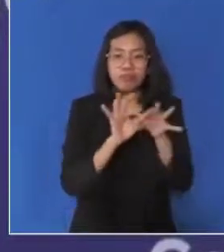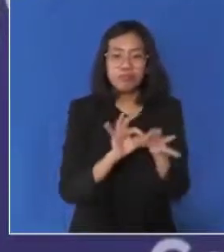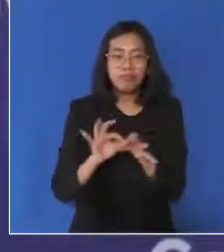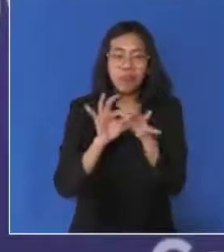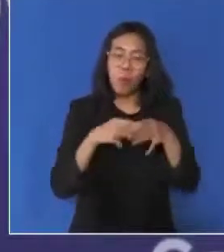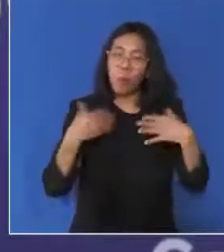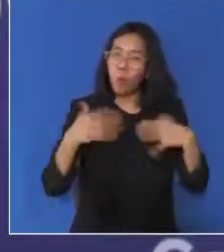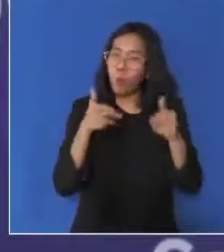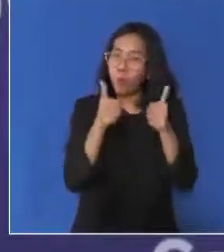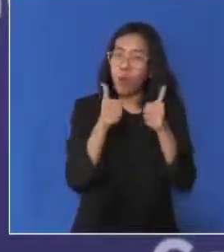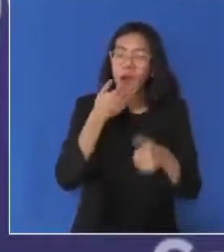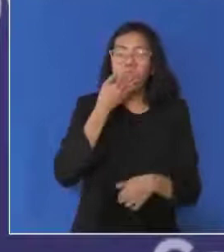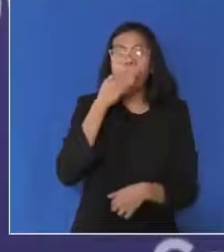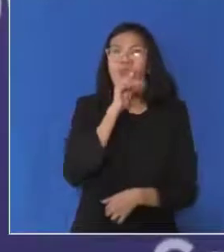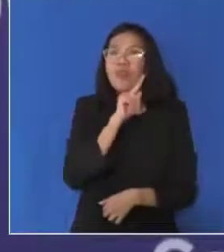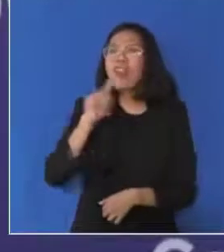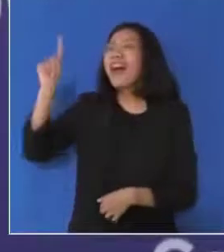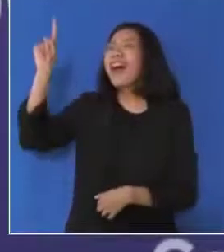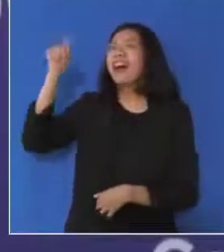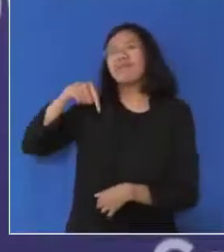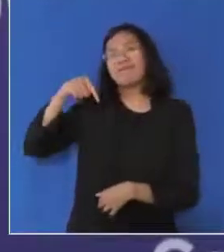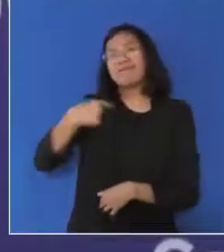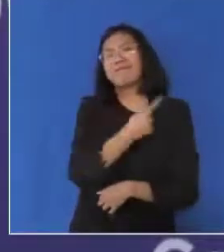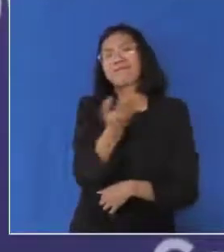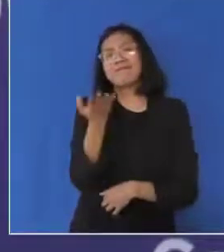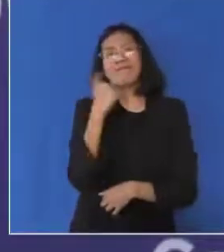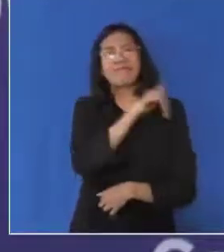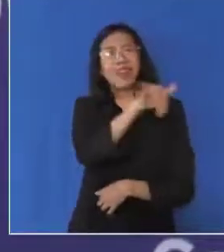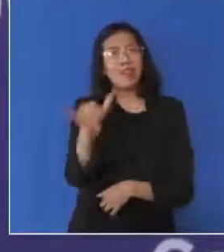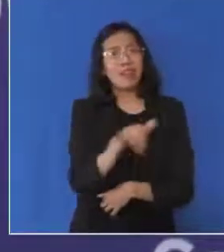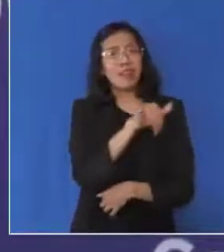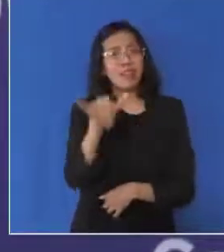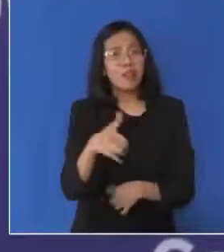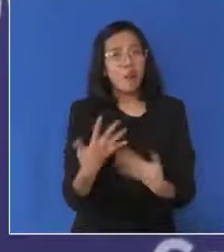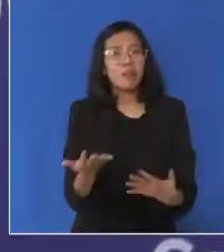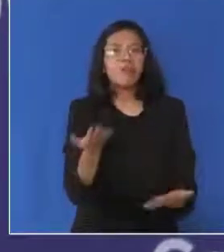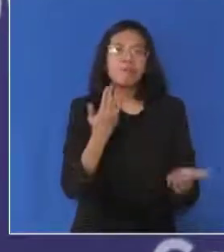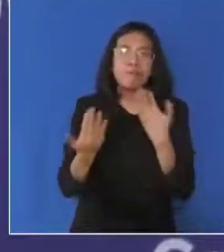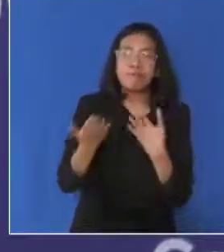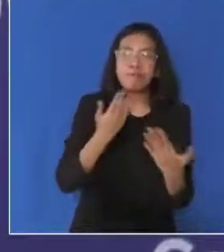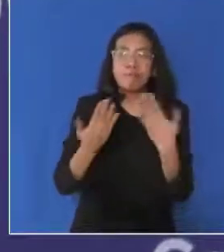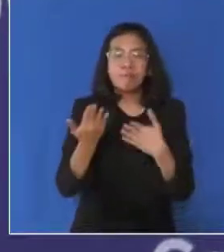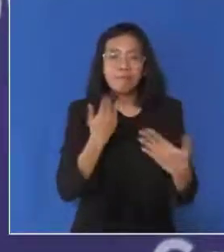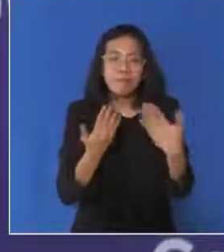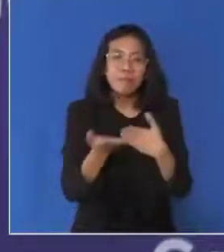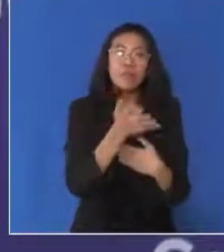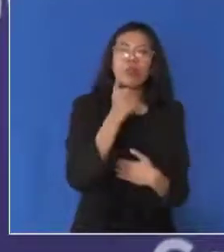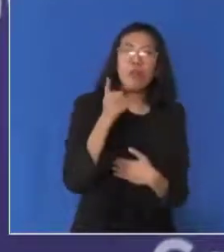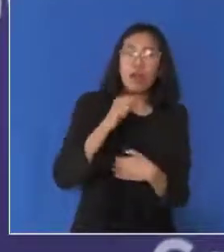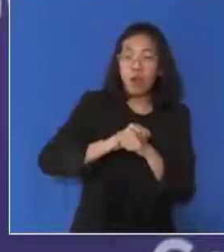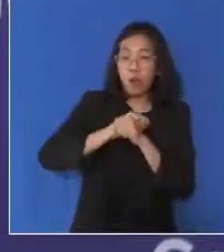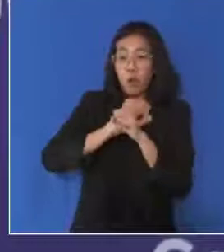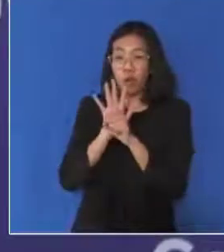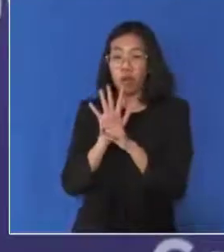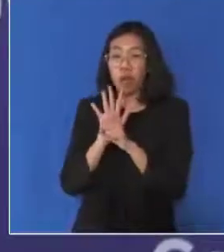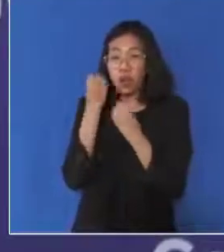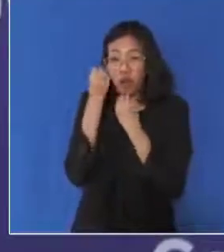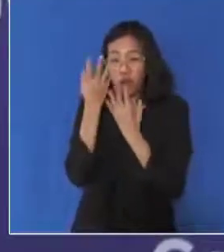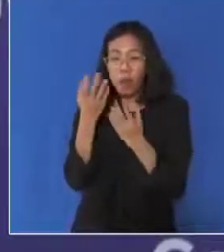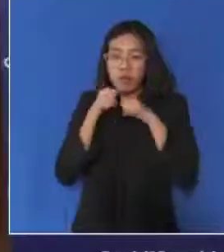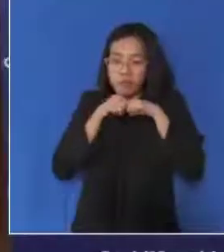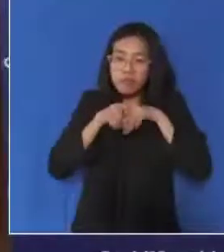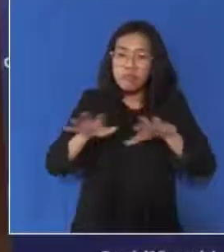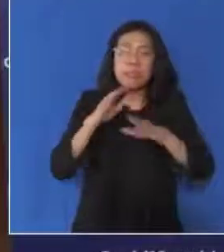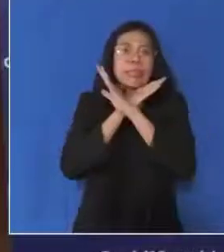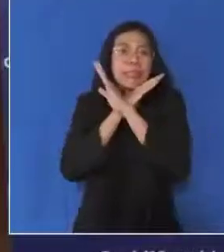Alhamdulillah sekali jadi mari bersama-sama kita bahu membahu untuk mengatasi pandemic dan info demi kini masih